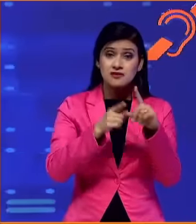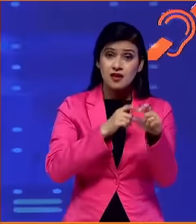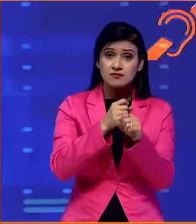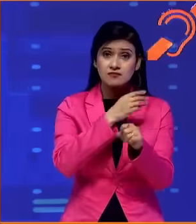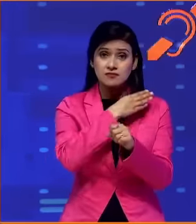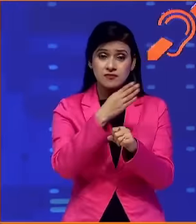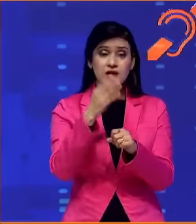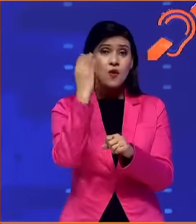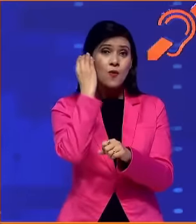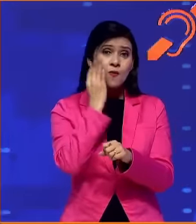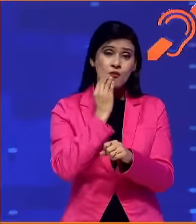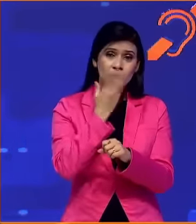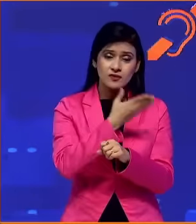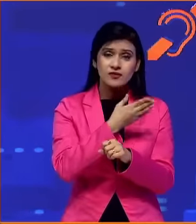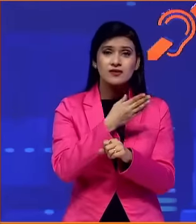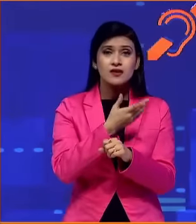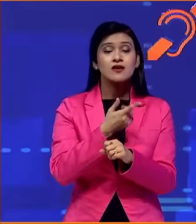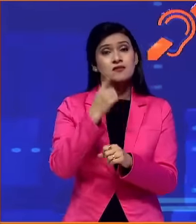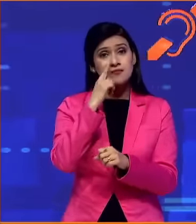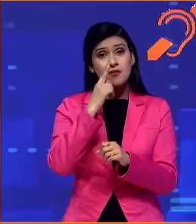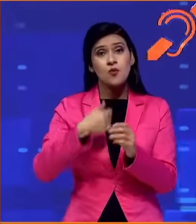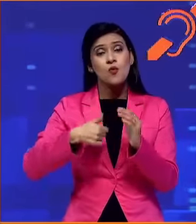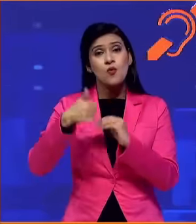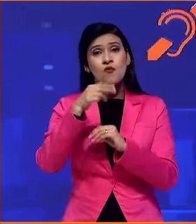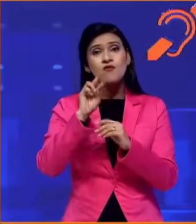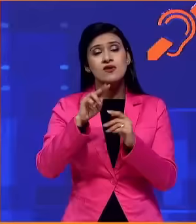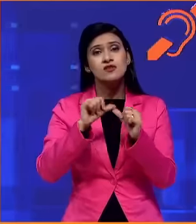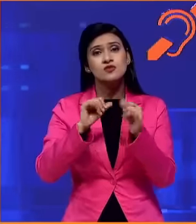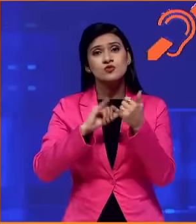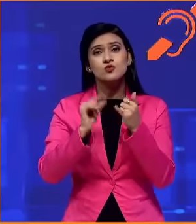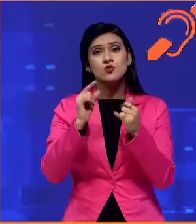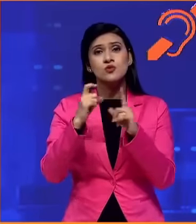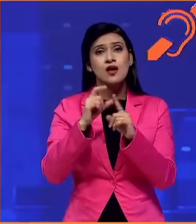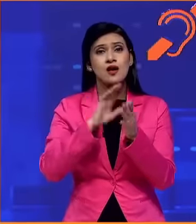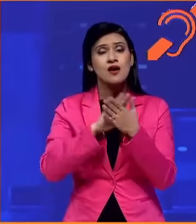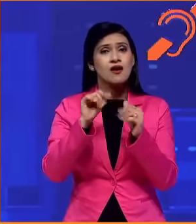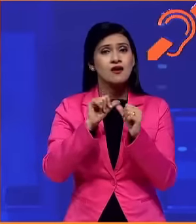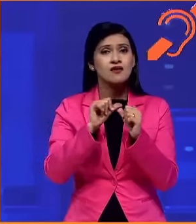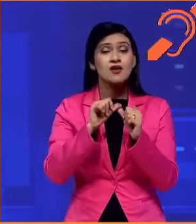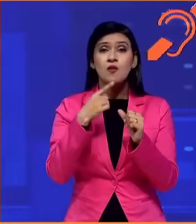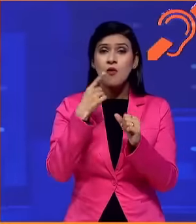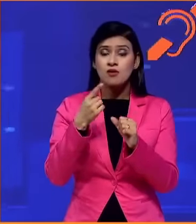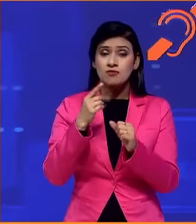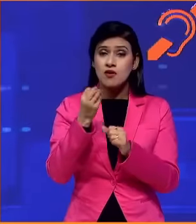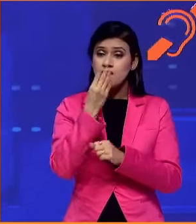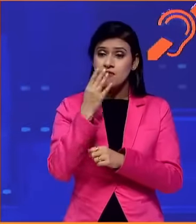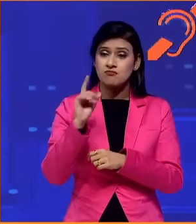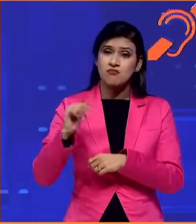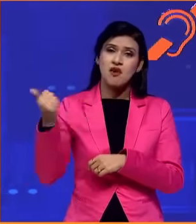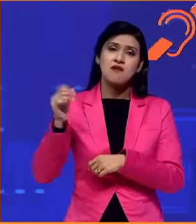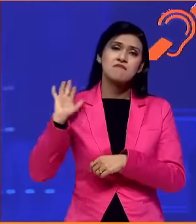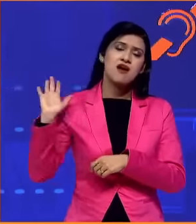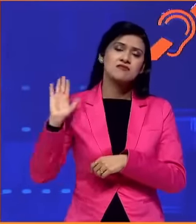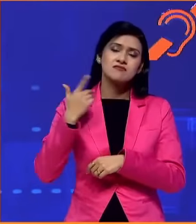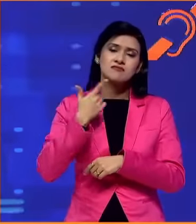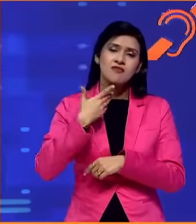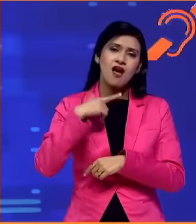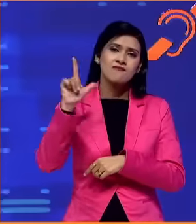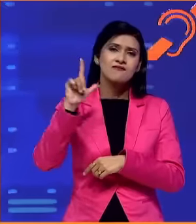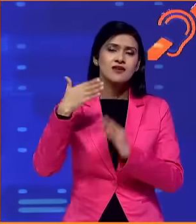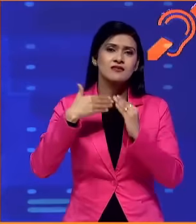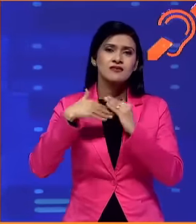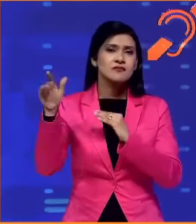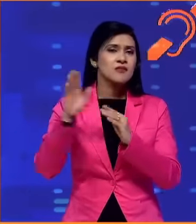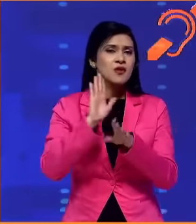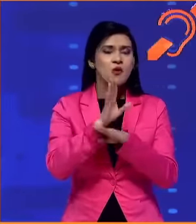मोदीजीप्रधानमंत्रीबनगए। वसुन्धराजीमुख्यमंत्रीबनीं .अबकांग्रेसपार्टी सदियोंतकपुनर्जीवितनहींहोपाएगी।तो, रजतजी,उनपांचवर्षों